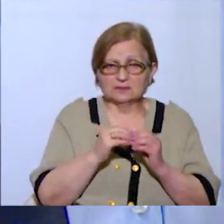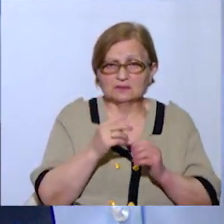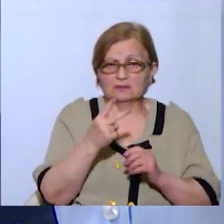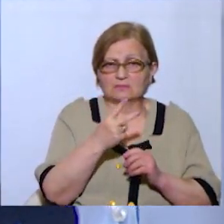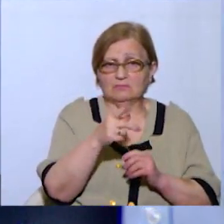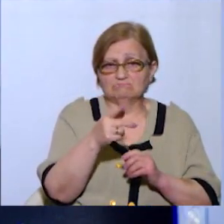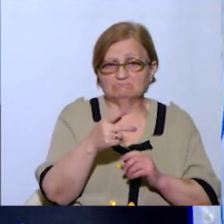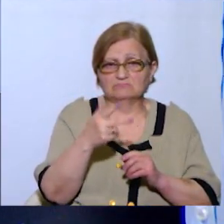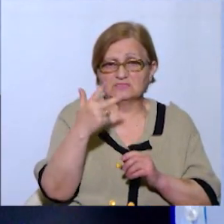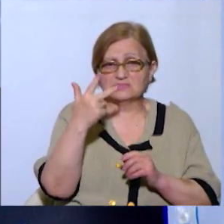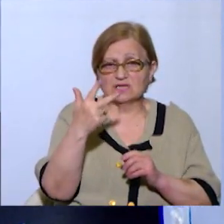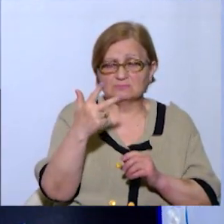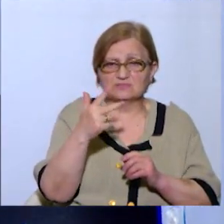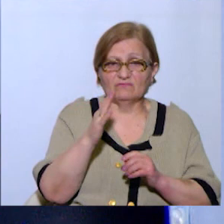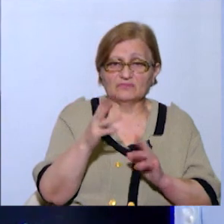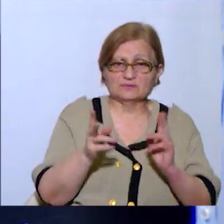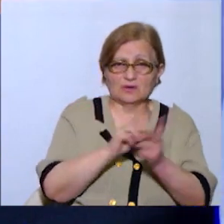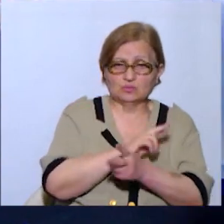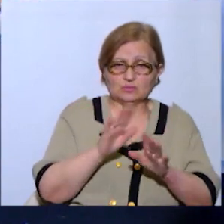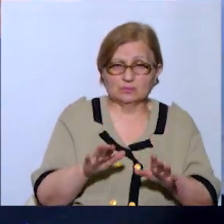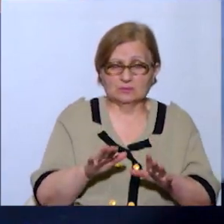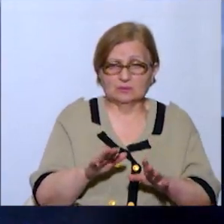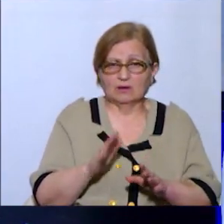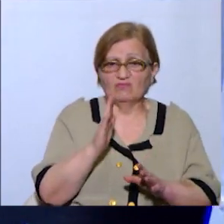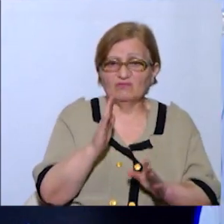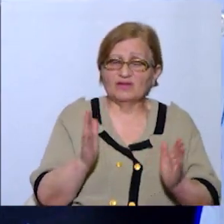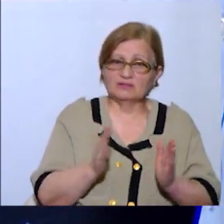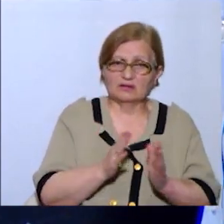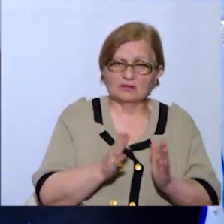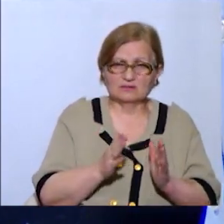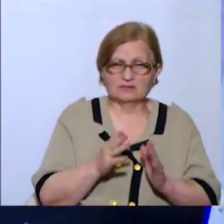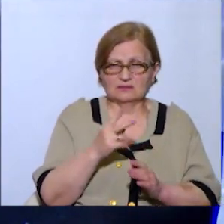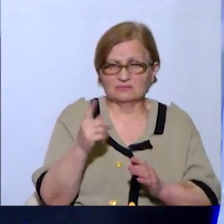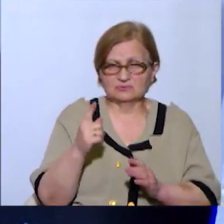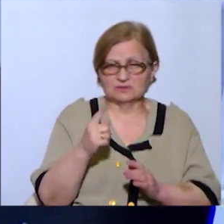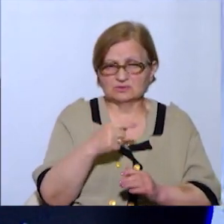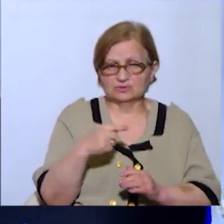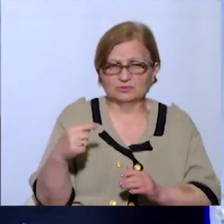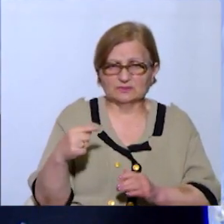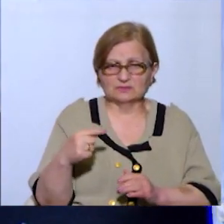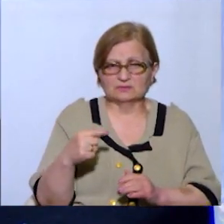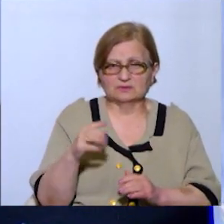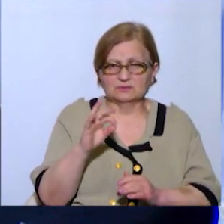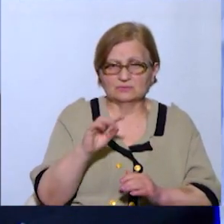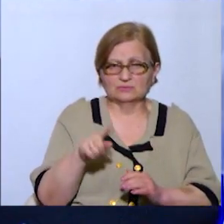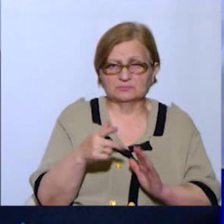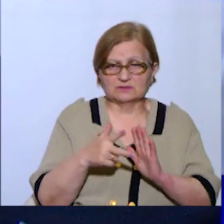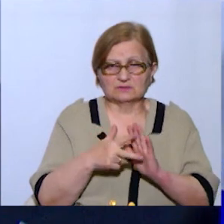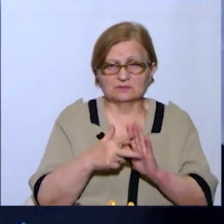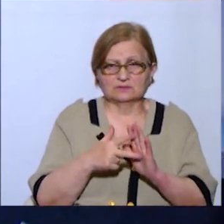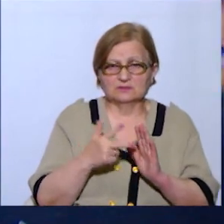უტოლობაში 3-ს და ვეს რომ გაუცვალოთ ადგილი მიიღება V ნაკლებია 21 შეფარდებული